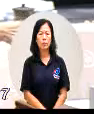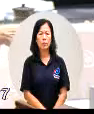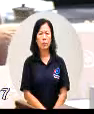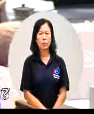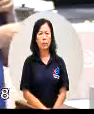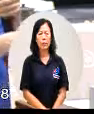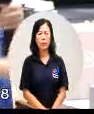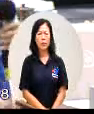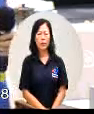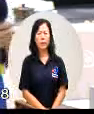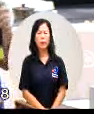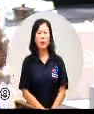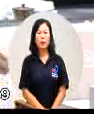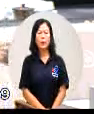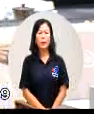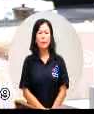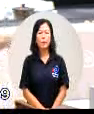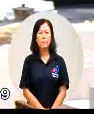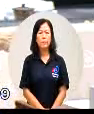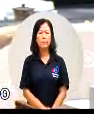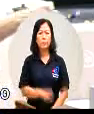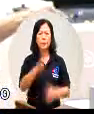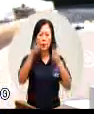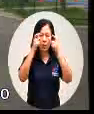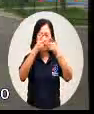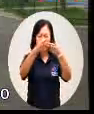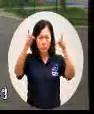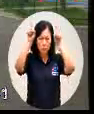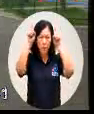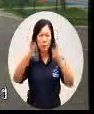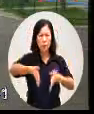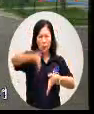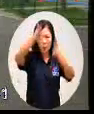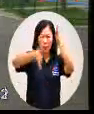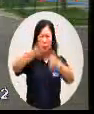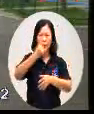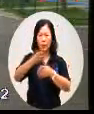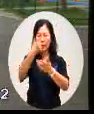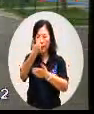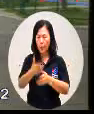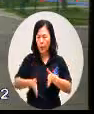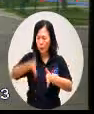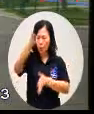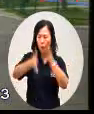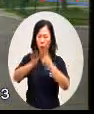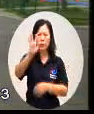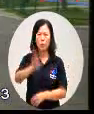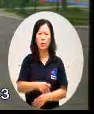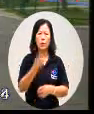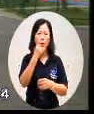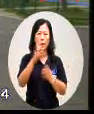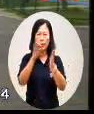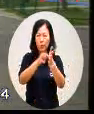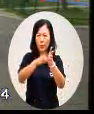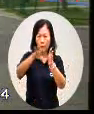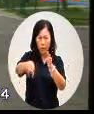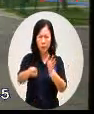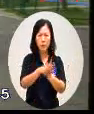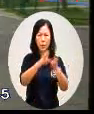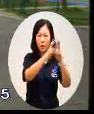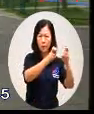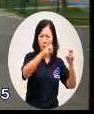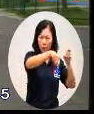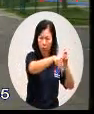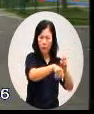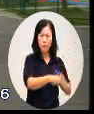下一张。哦，这高雄大厦，哦，这大楼正开始慢慢起啊！哈、哦，篮球场这，这庙啦哈，庙